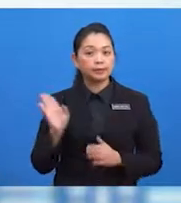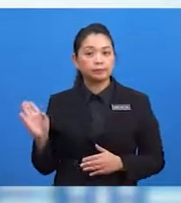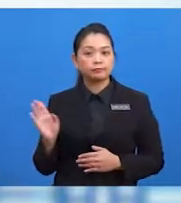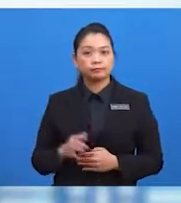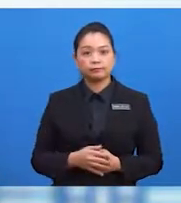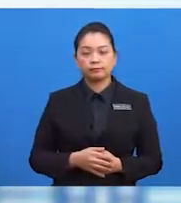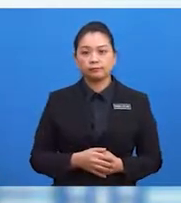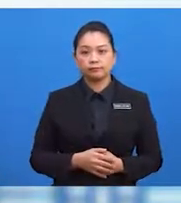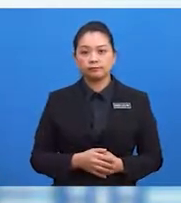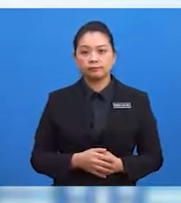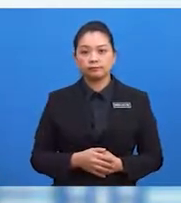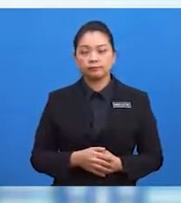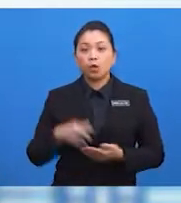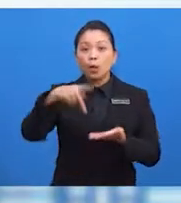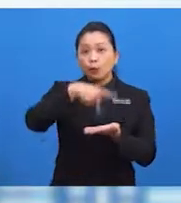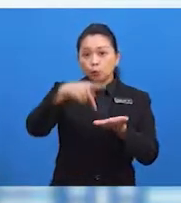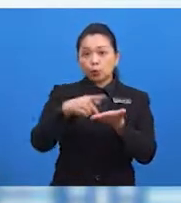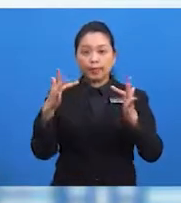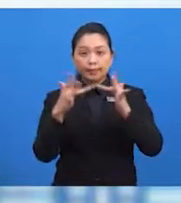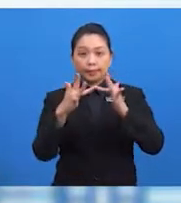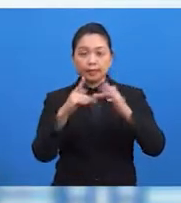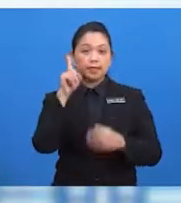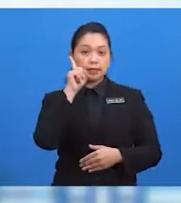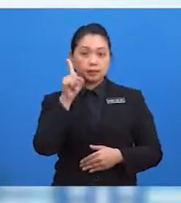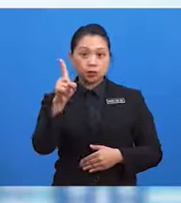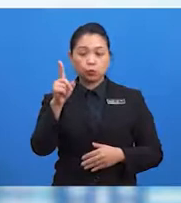Gambar kedua pula ialah pusat internet Satu Malaysia.